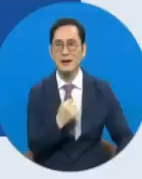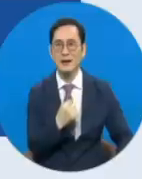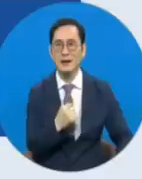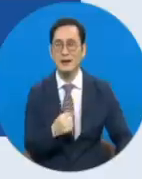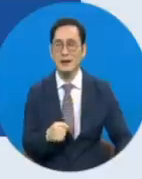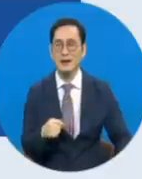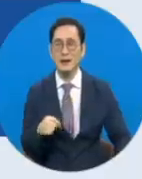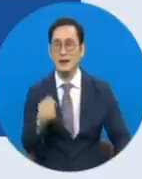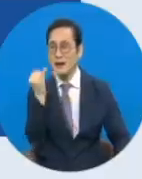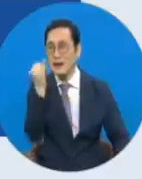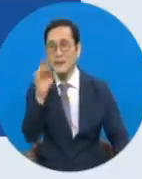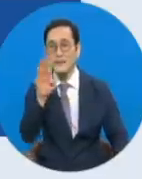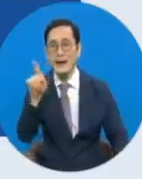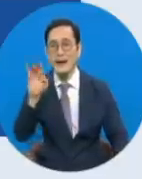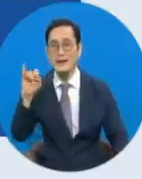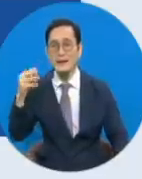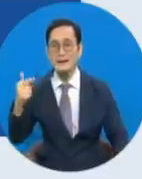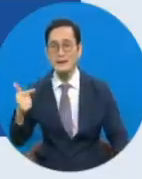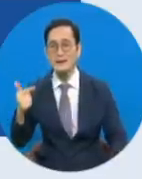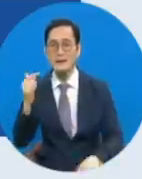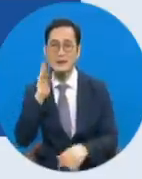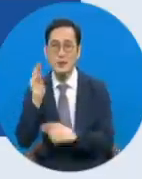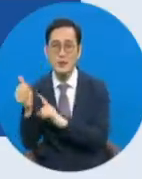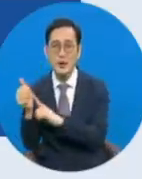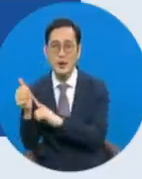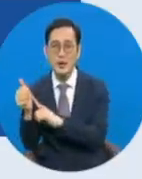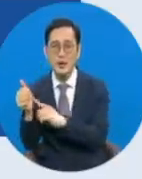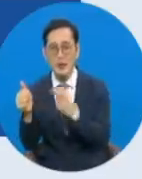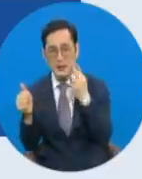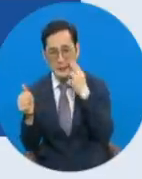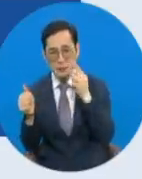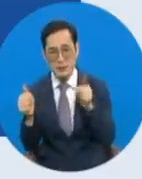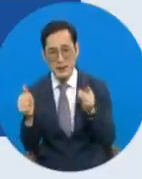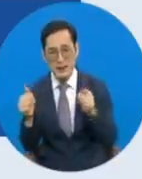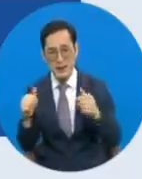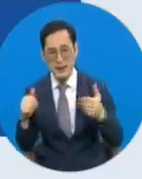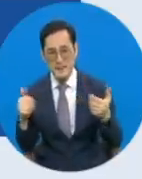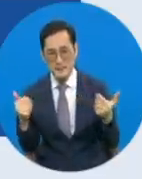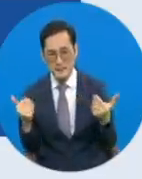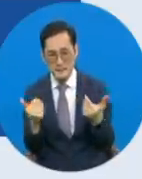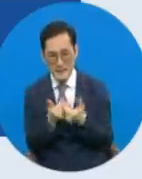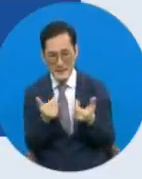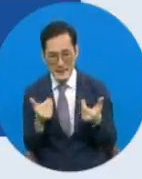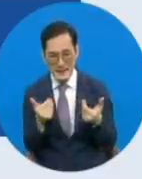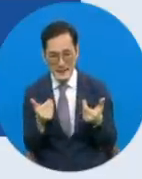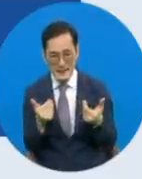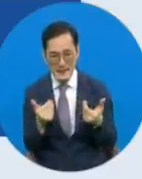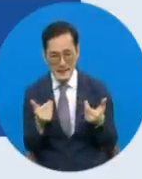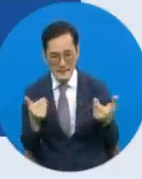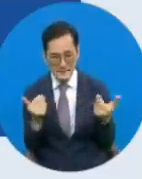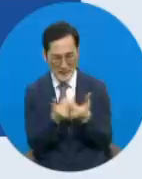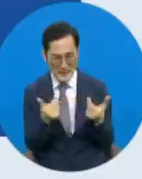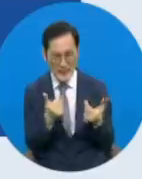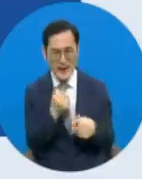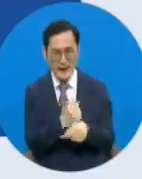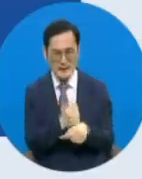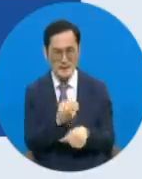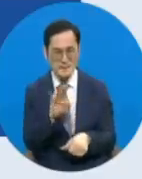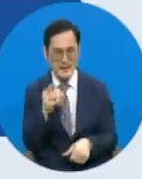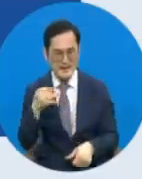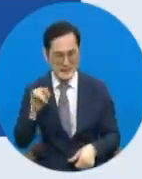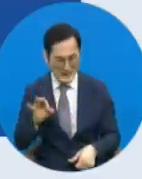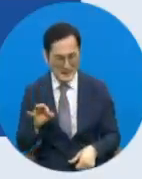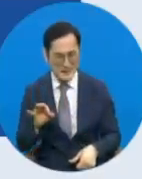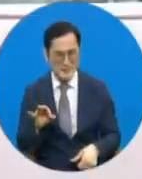또 바이든 대통령이 결국 미국에 반대하는 배팅이 한 번도 좋았던 적이 없다, 이런 발언을 한 적이 있었습니다. 네. 이제